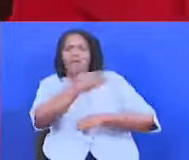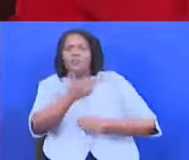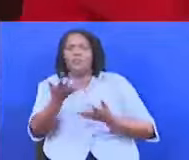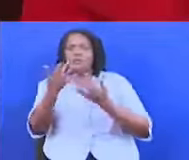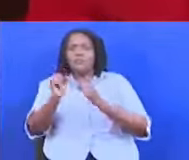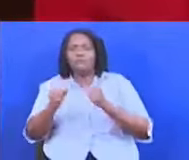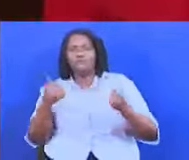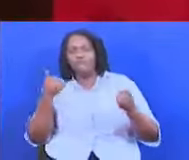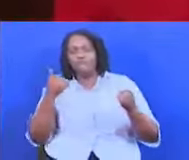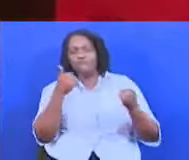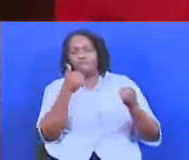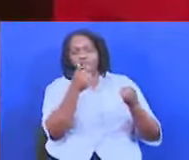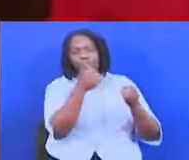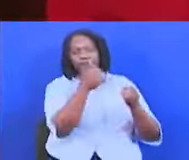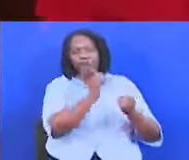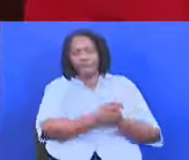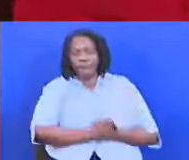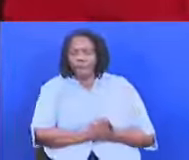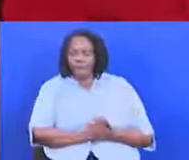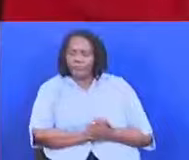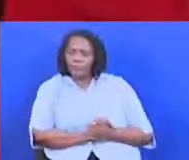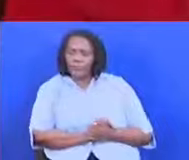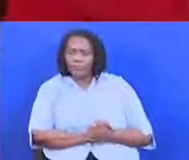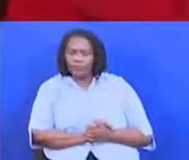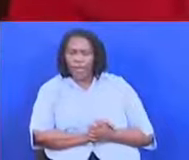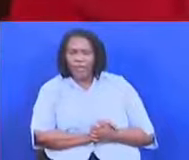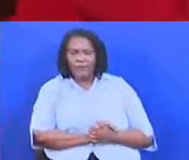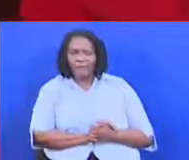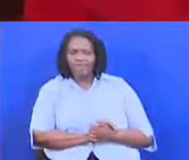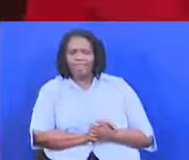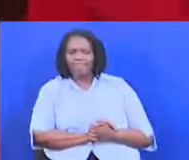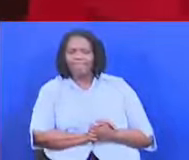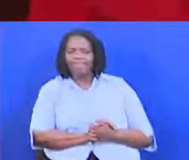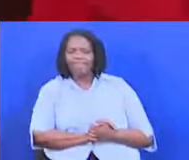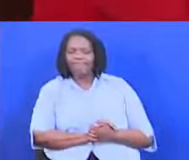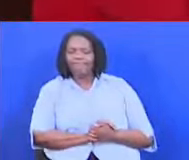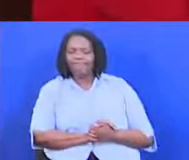Mheshimiwa Spika, naomba nizungumzie swala zima la